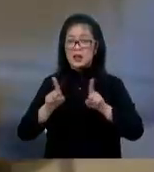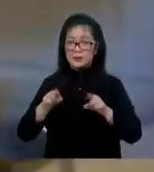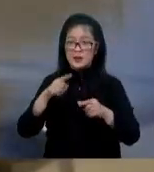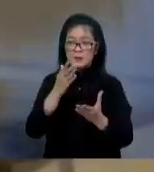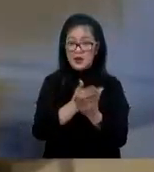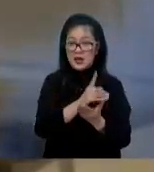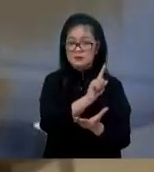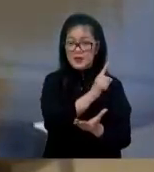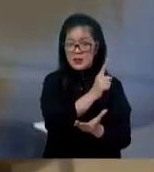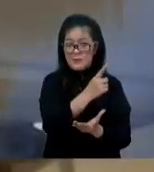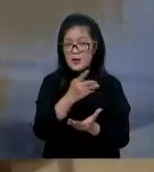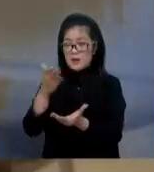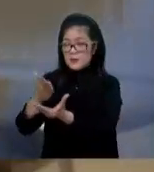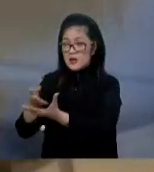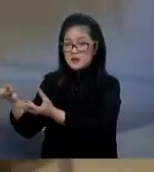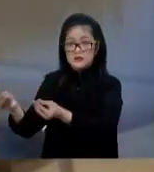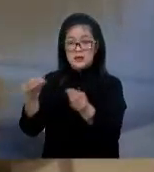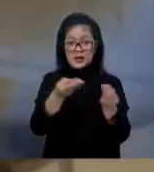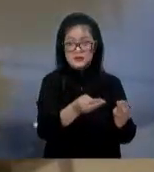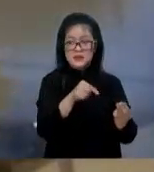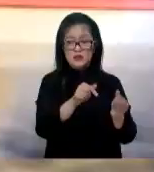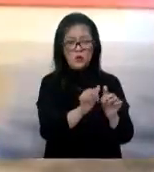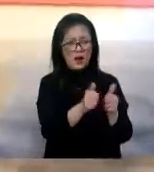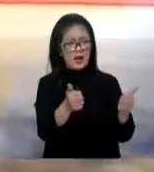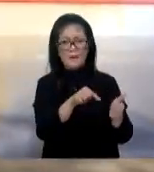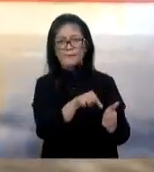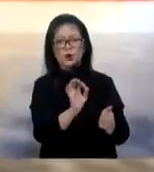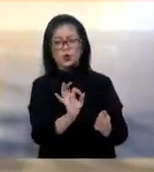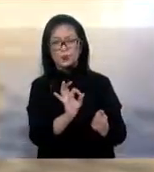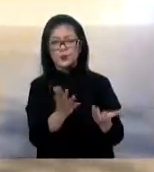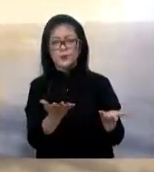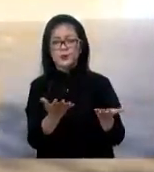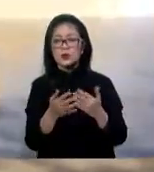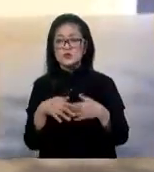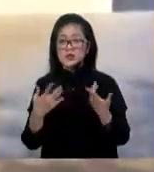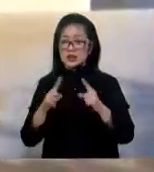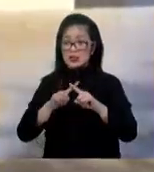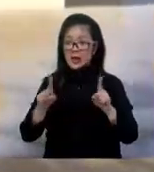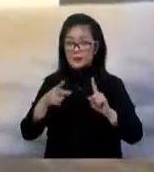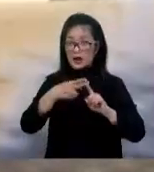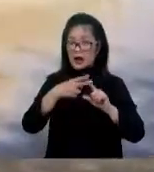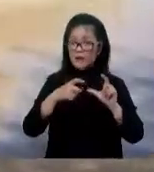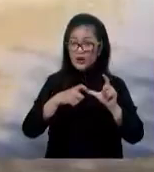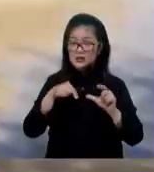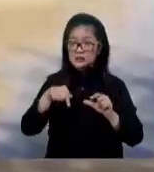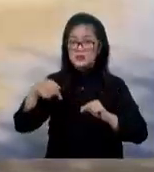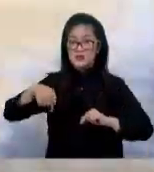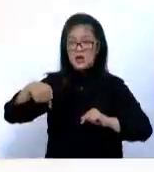jaksa peneliti lantaran dinyatakan belum lengkap. Kini Verdi Sambo akan segera disidang.